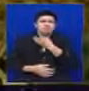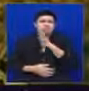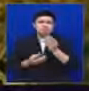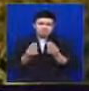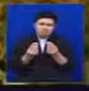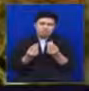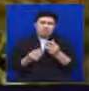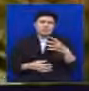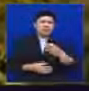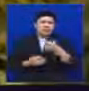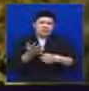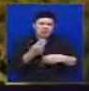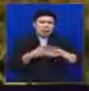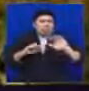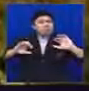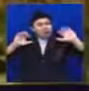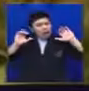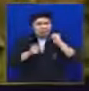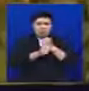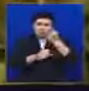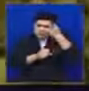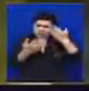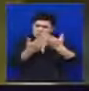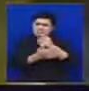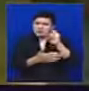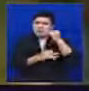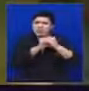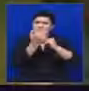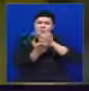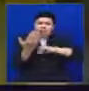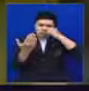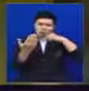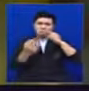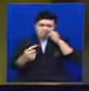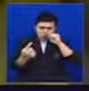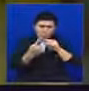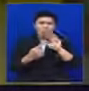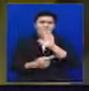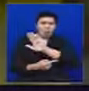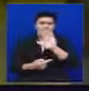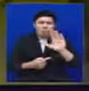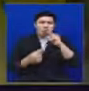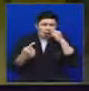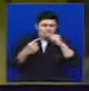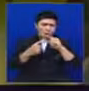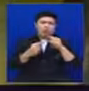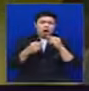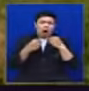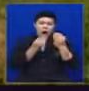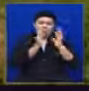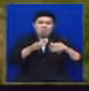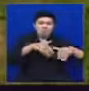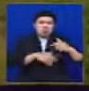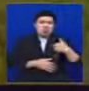ยและหน่วยงานภาครัฐควรปรับเปลี่ยนมุมมองในการพัฒนาประเทศที่ควรจะเหมาะสมสอดคล้องและเป็นผลดีกับ